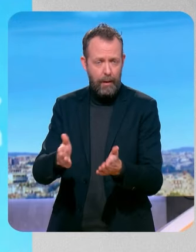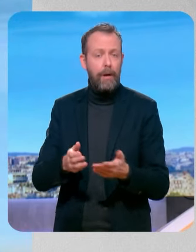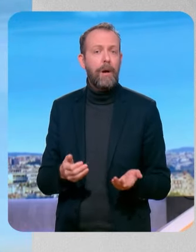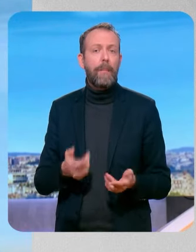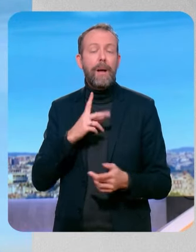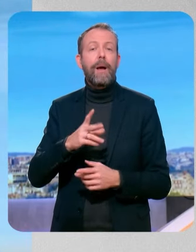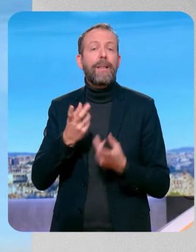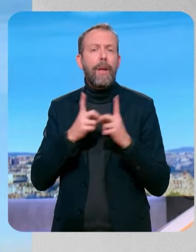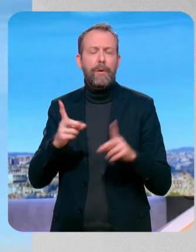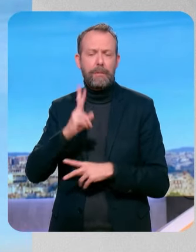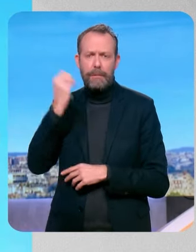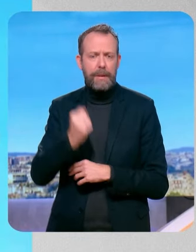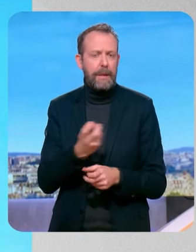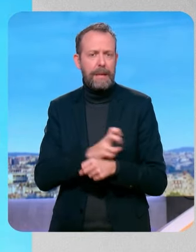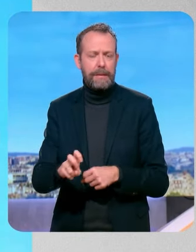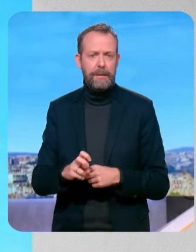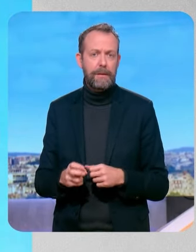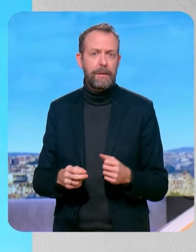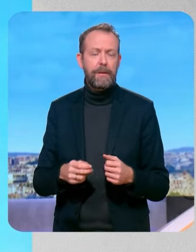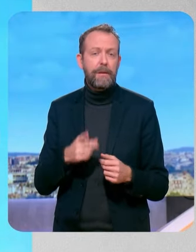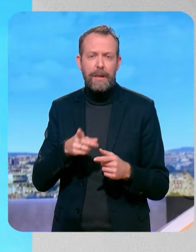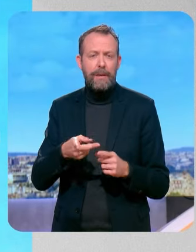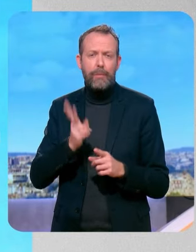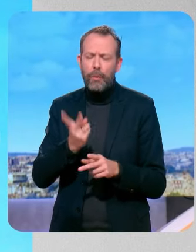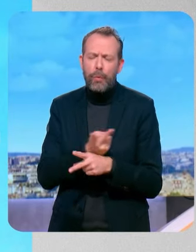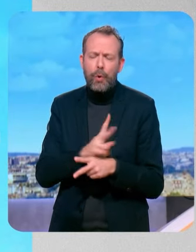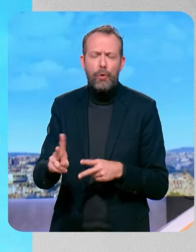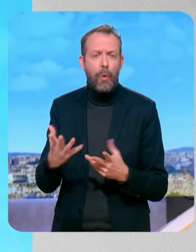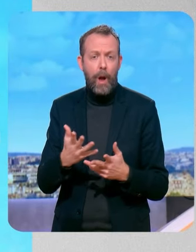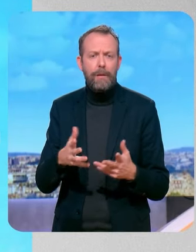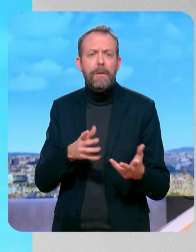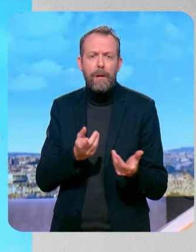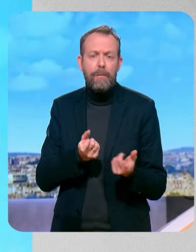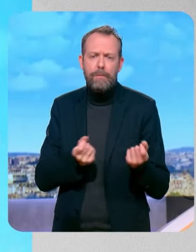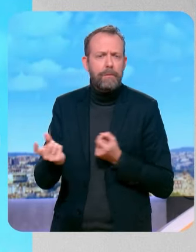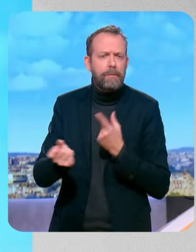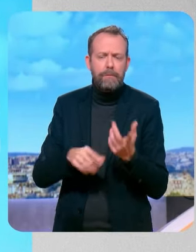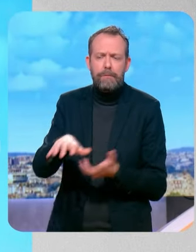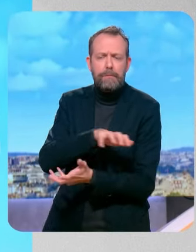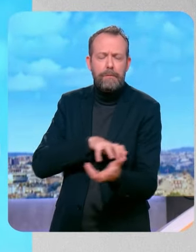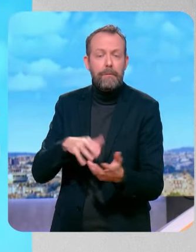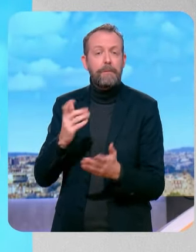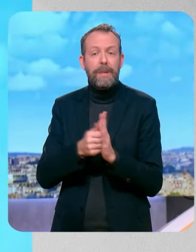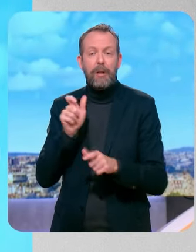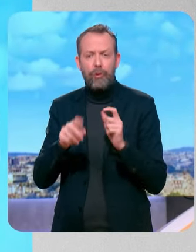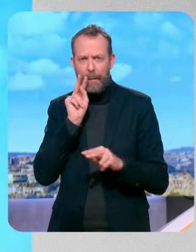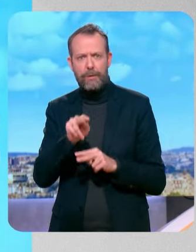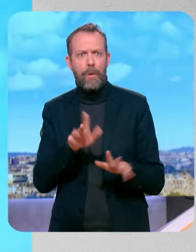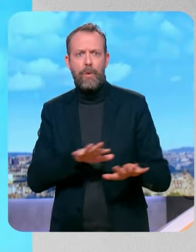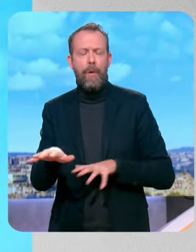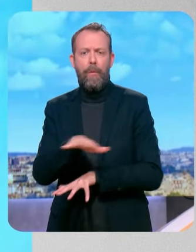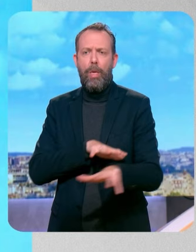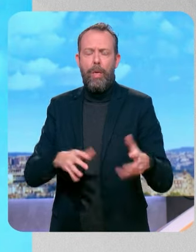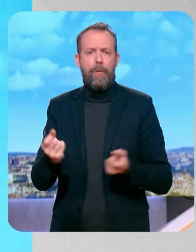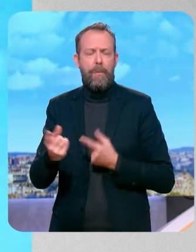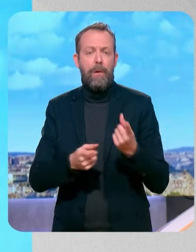dans une démocratie, ou un des pires risques, le virus le plus dangereux, c'est le désordre. Quand les gens ont l'impression que c'est le bazar, et ils